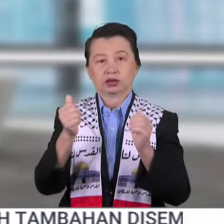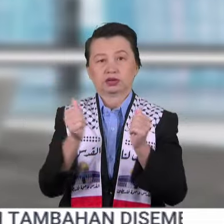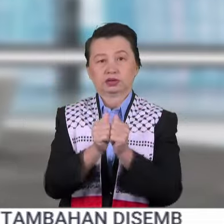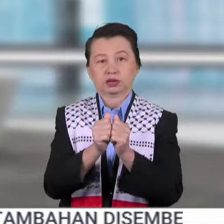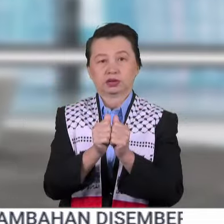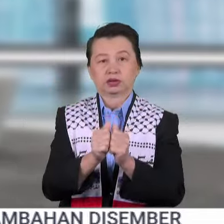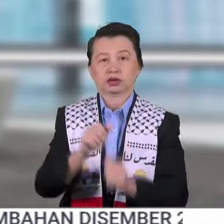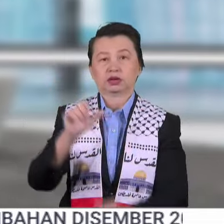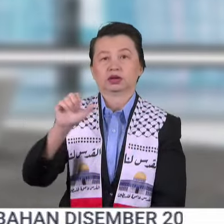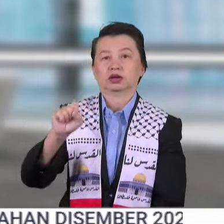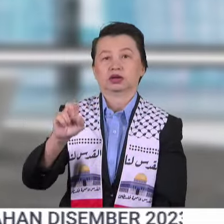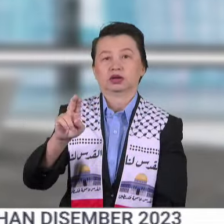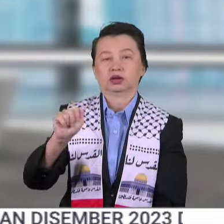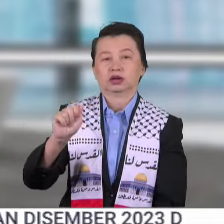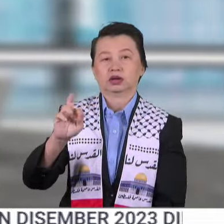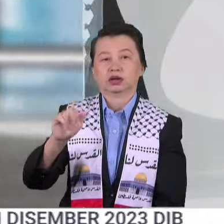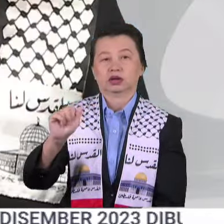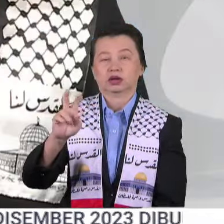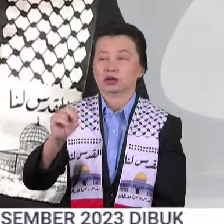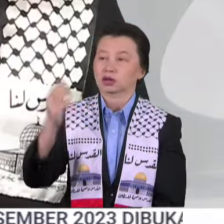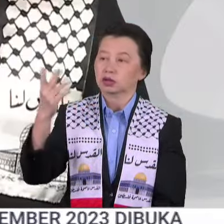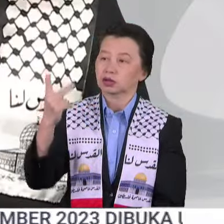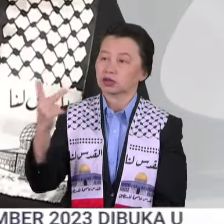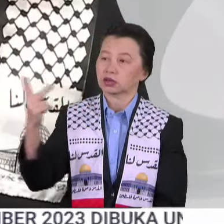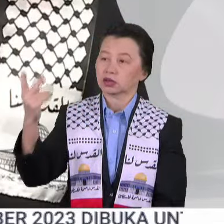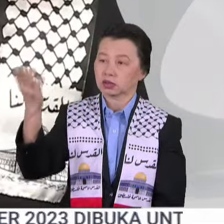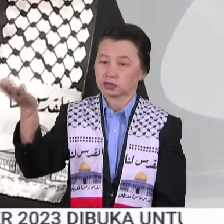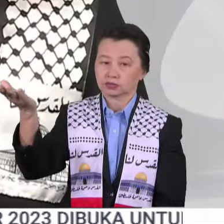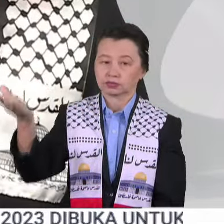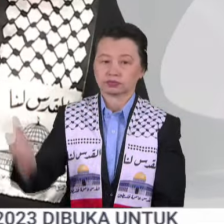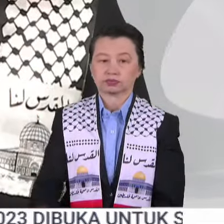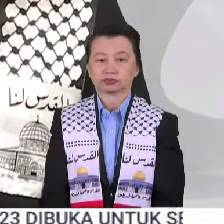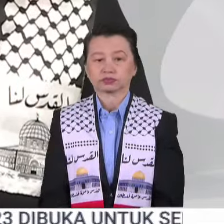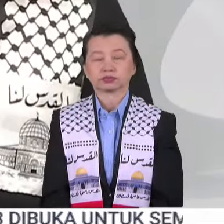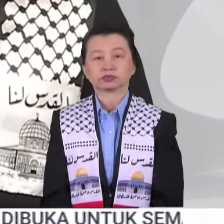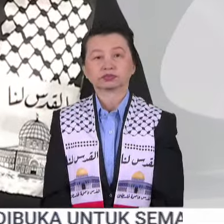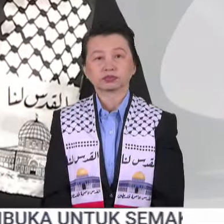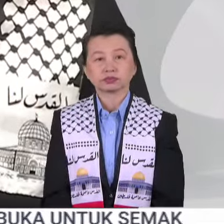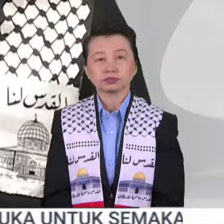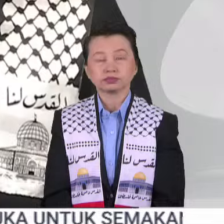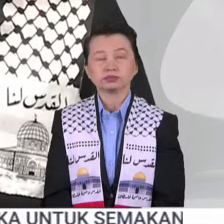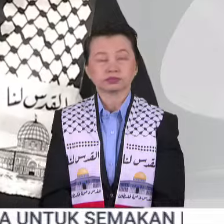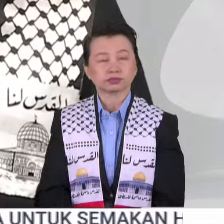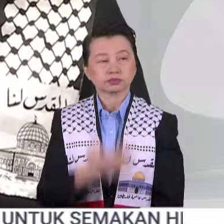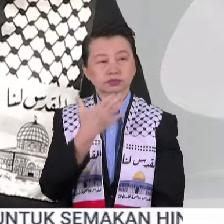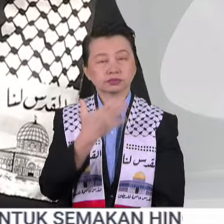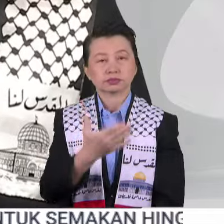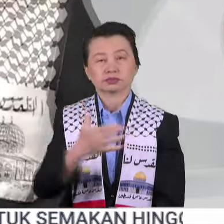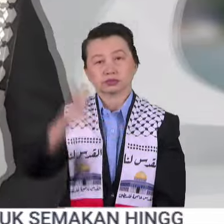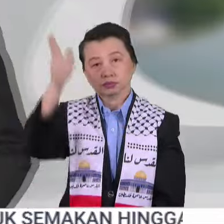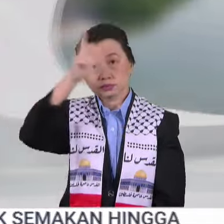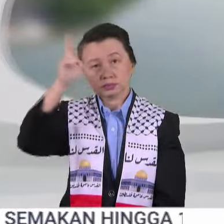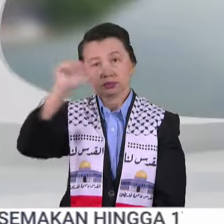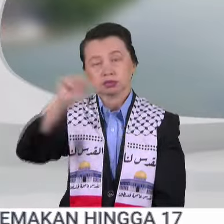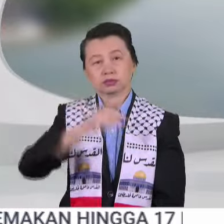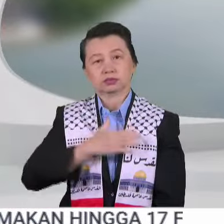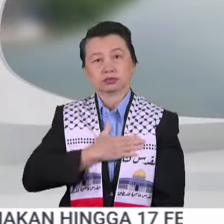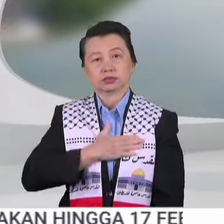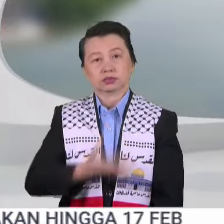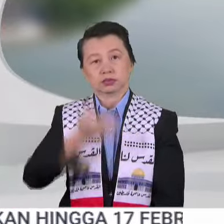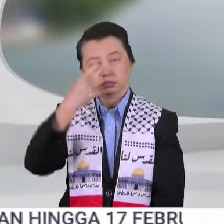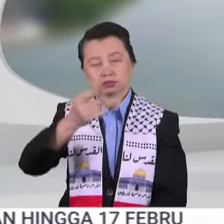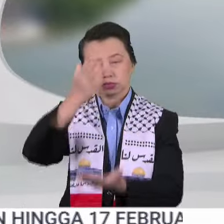saja bersama Suaran Shah di Kota Kinabalu. Suaran, silakan. Baik Nurul, Kerajaan Sabah komited